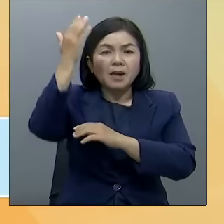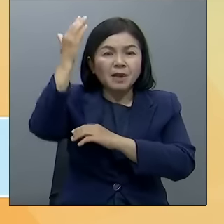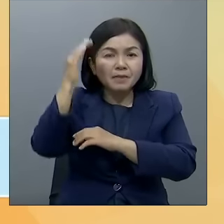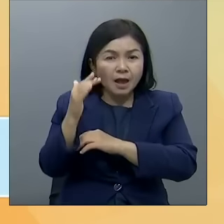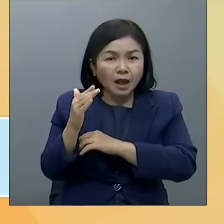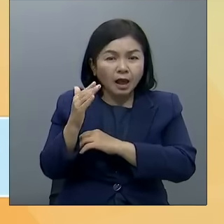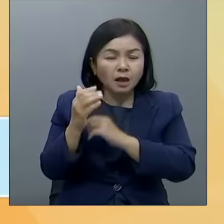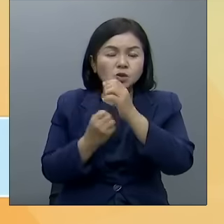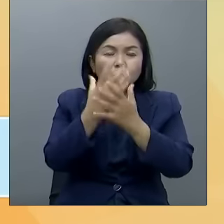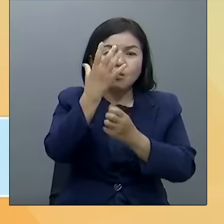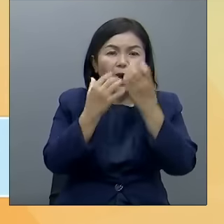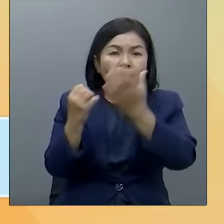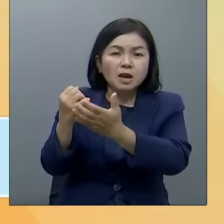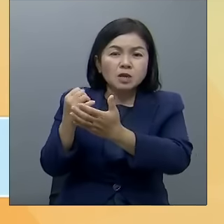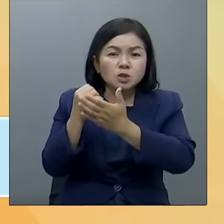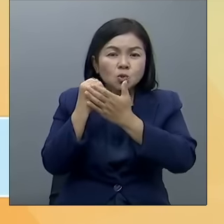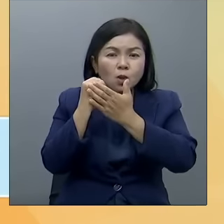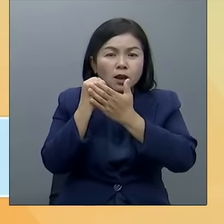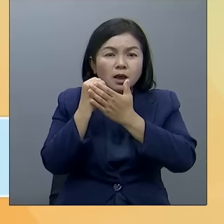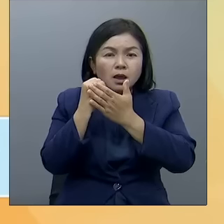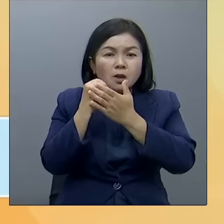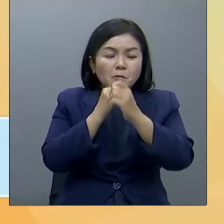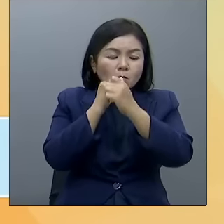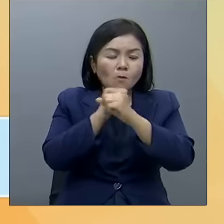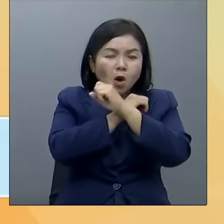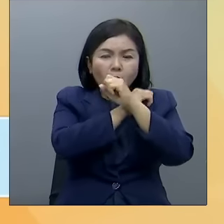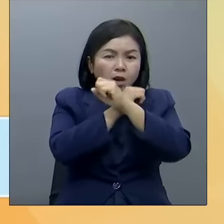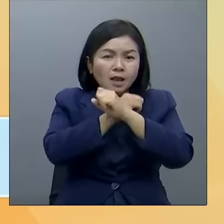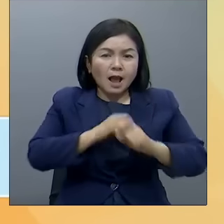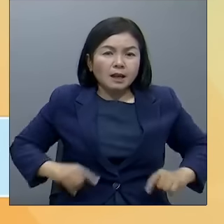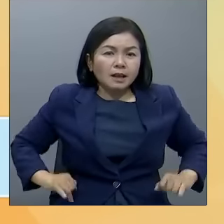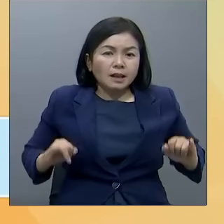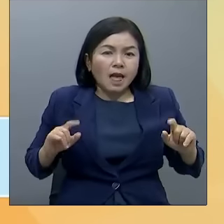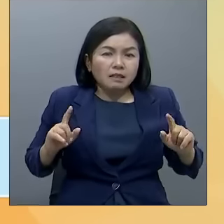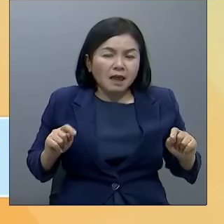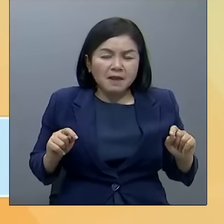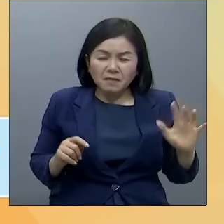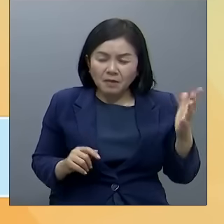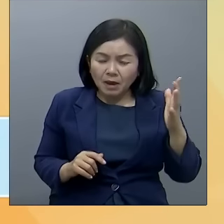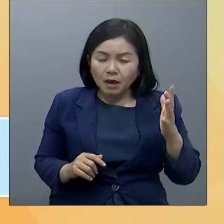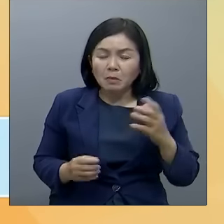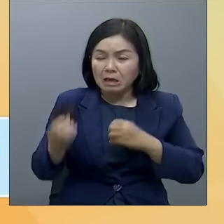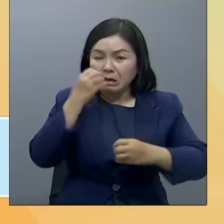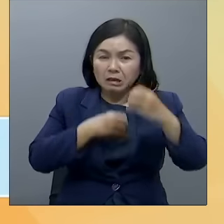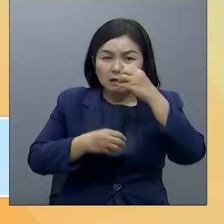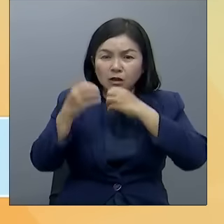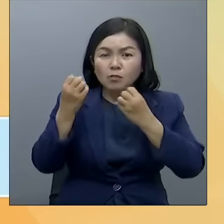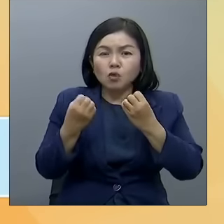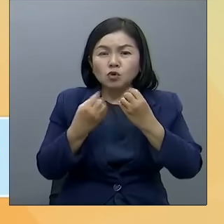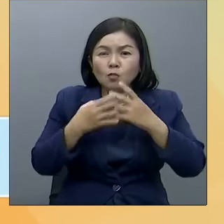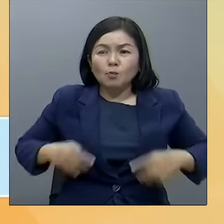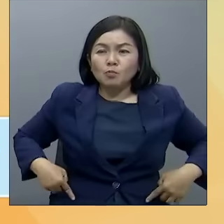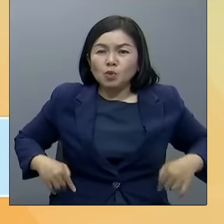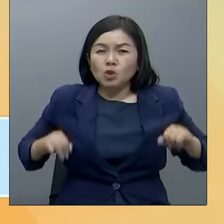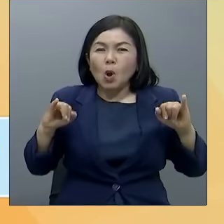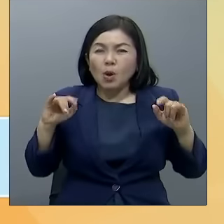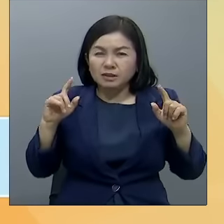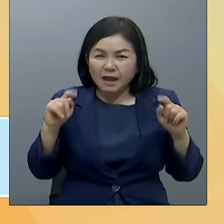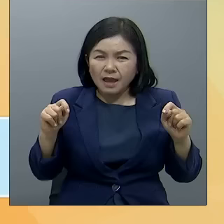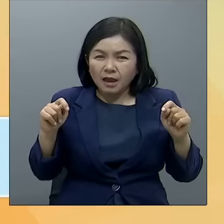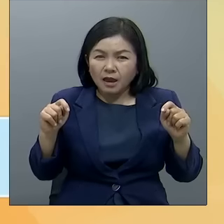สามารถช่วยชะลอความเสื่อมของไตได้ นะมีแต่กินเข้าไปจะไปเพิ่มให้ไตทำงานหนัก ใช่ครับเพราะ2อวัยวะที่จะมีผลต่อการกำจัด